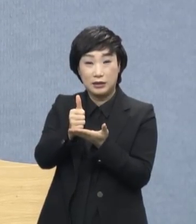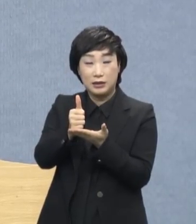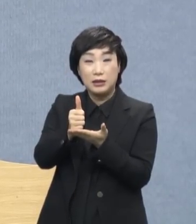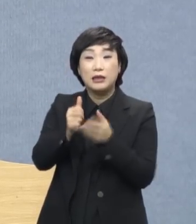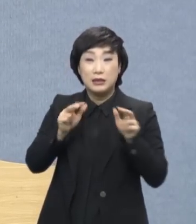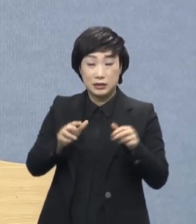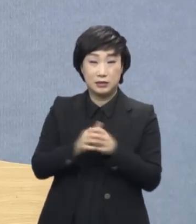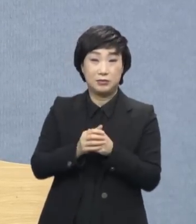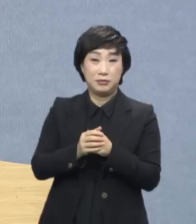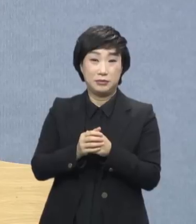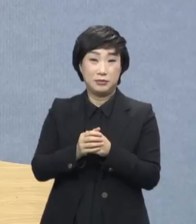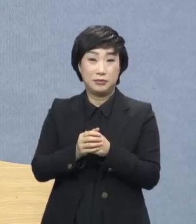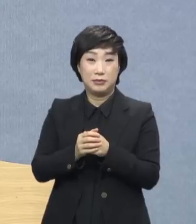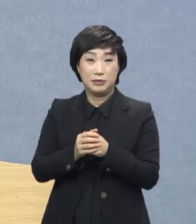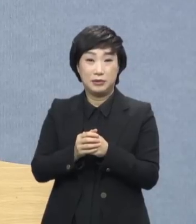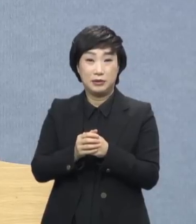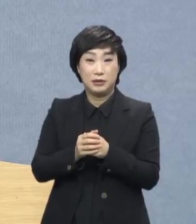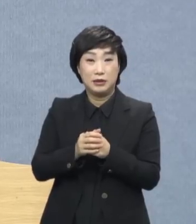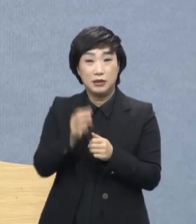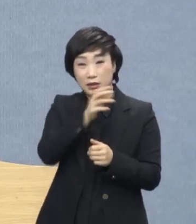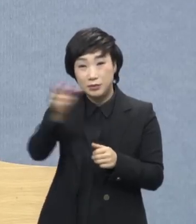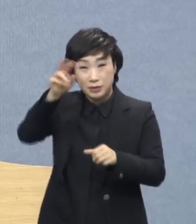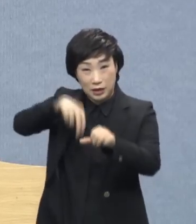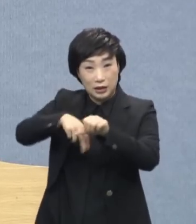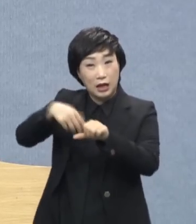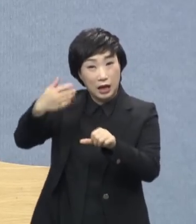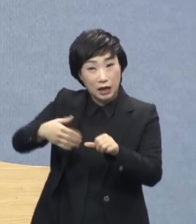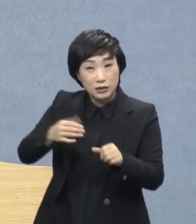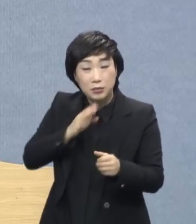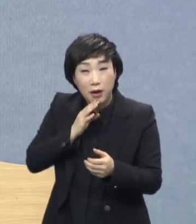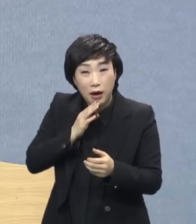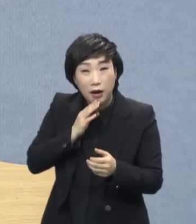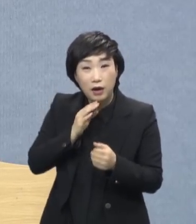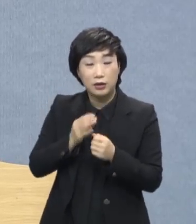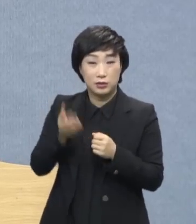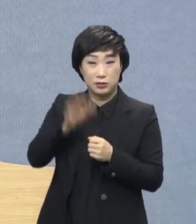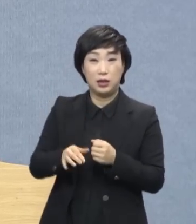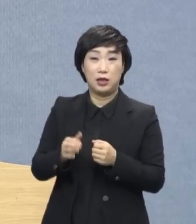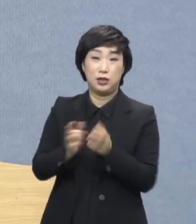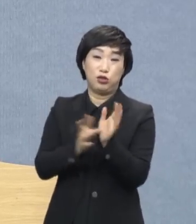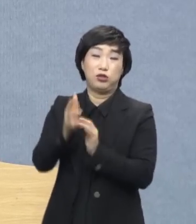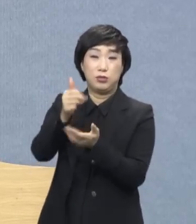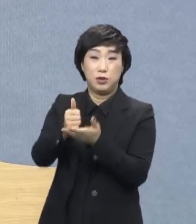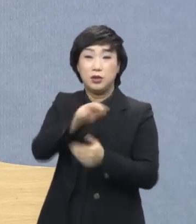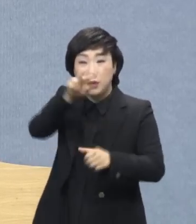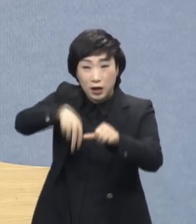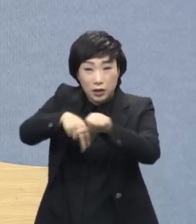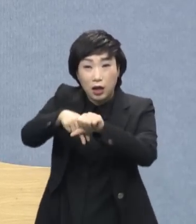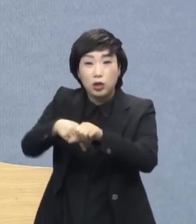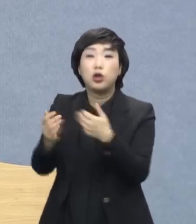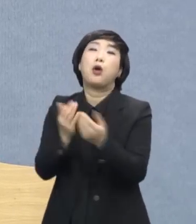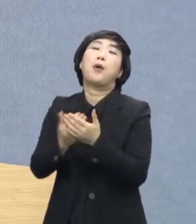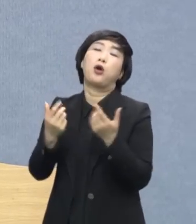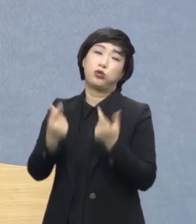예수님은 지금 십자가를 지지 않았지만 경험한 것처럼 알아.